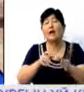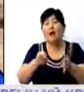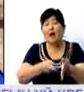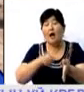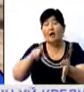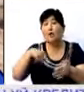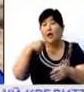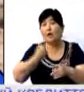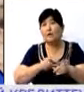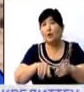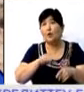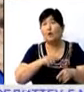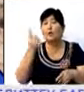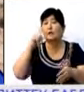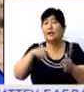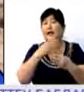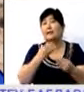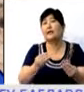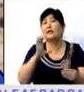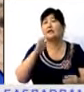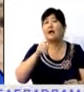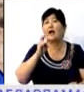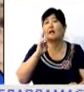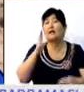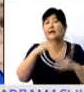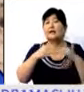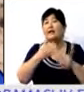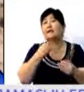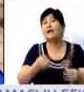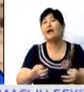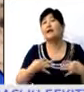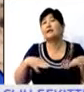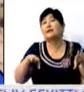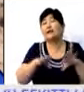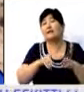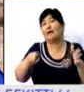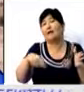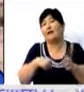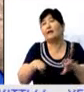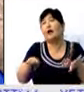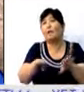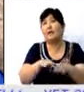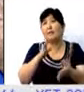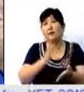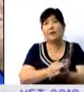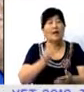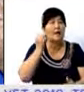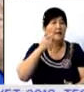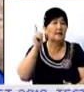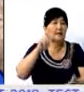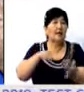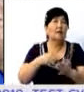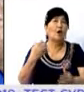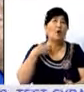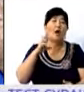Археологтардың айтуынша, өз тұсында шаһар келбеті сығанақ, сауран секілді сән салтанаты кескен шаһарларға парапар болған. Ескі қалашық